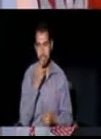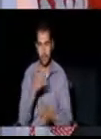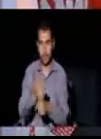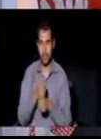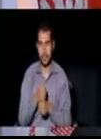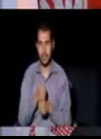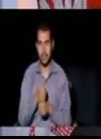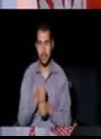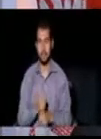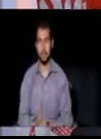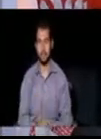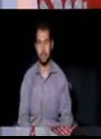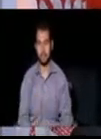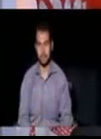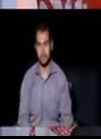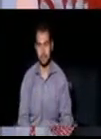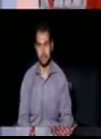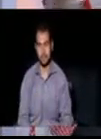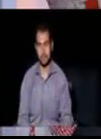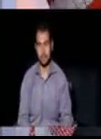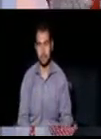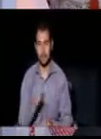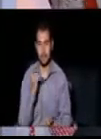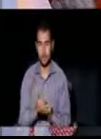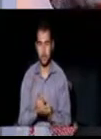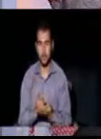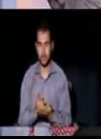ده. هي السبعة، هي رئيسة الاتحاد لسبعة وعشرين محافظة.